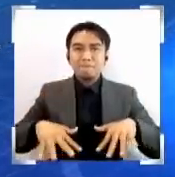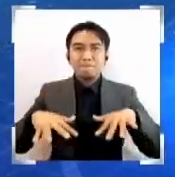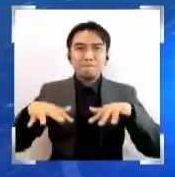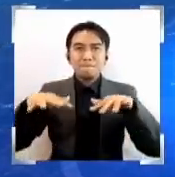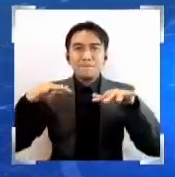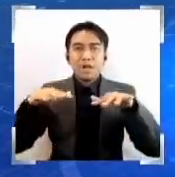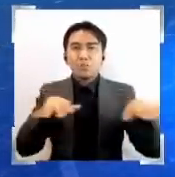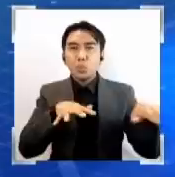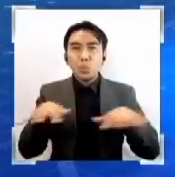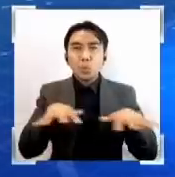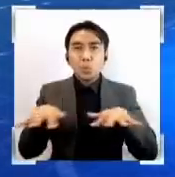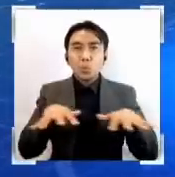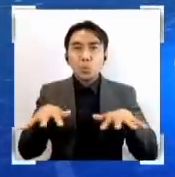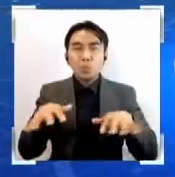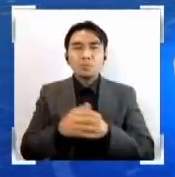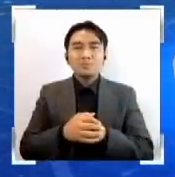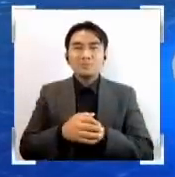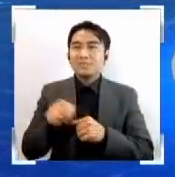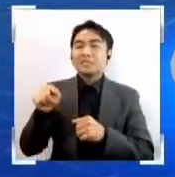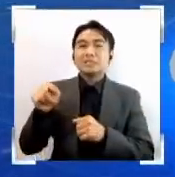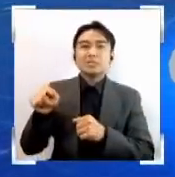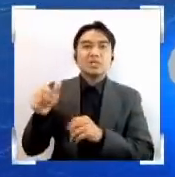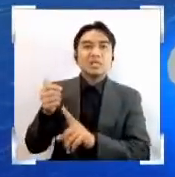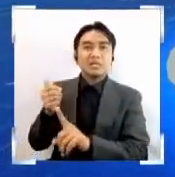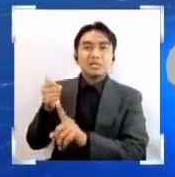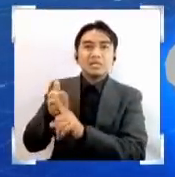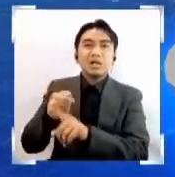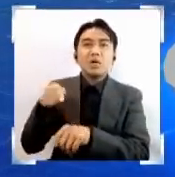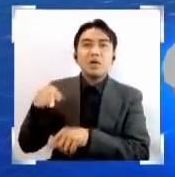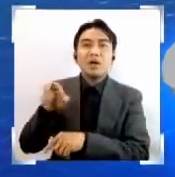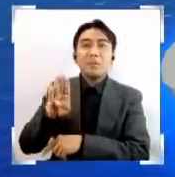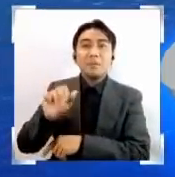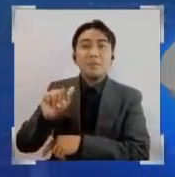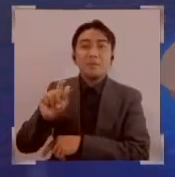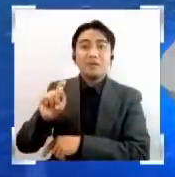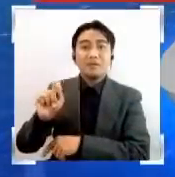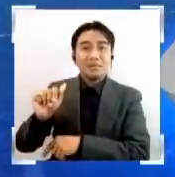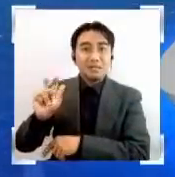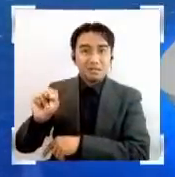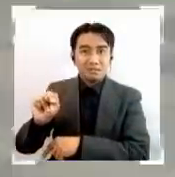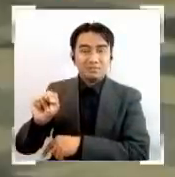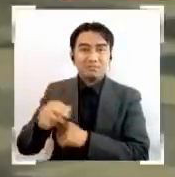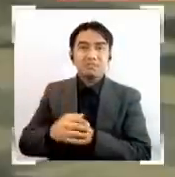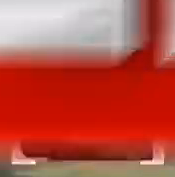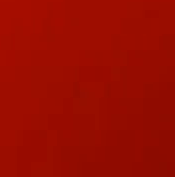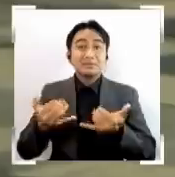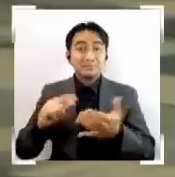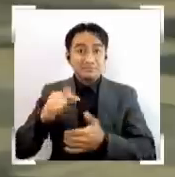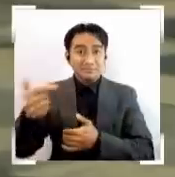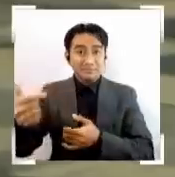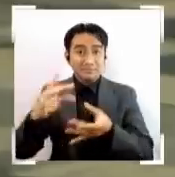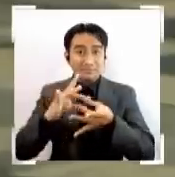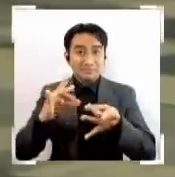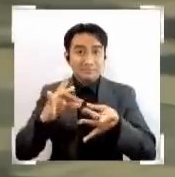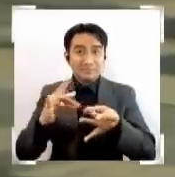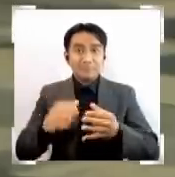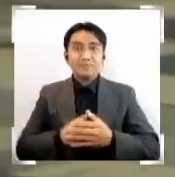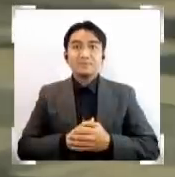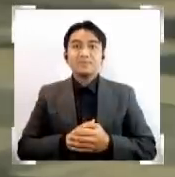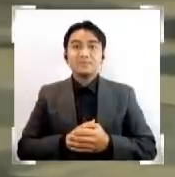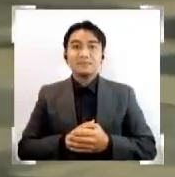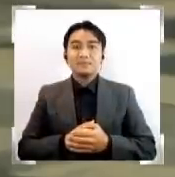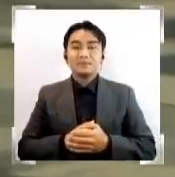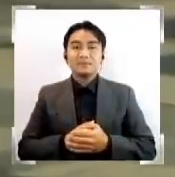sa mga napuruhan ang Hermosa, Bataan. At mula roon, saksilat si Ian Cruz. Ian?